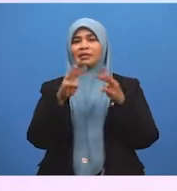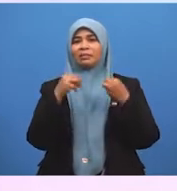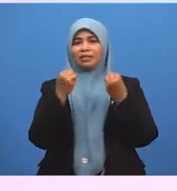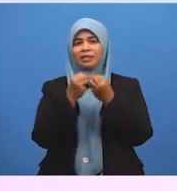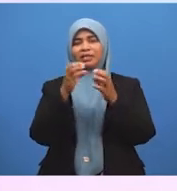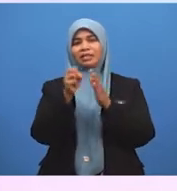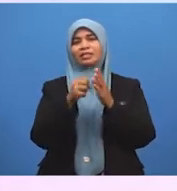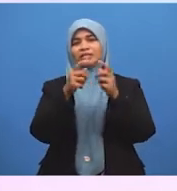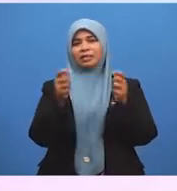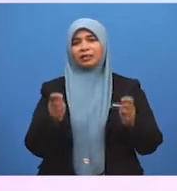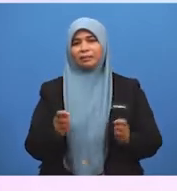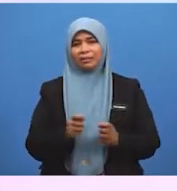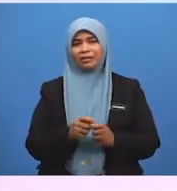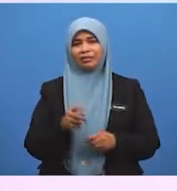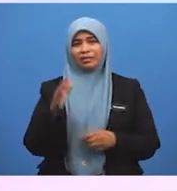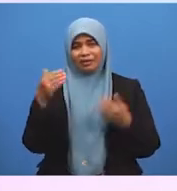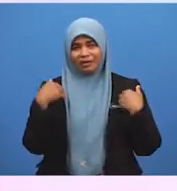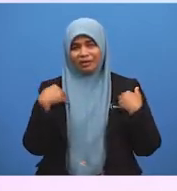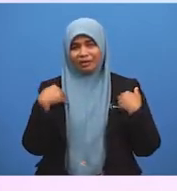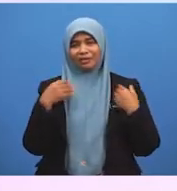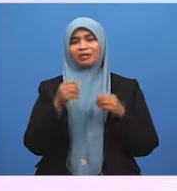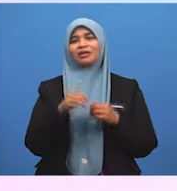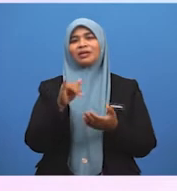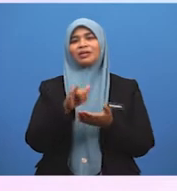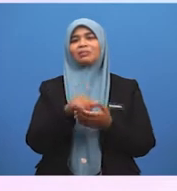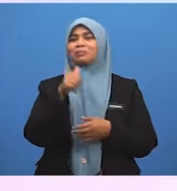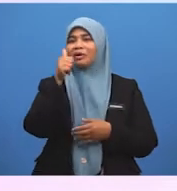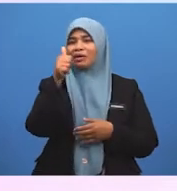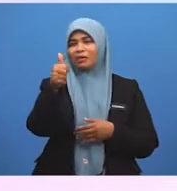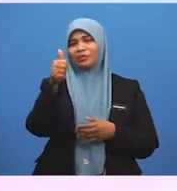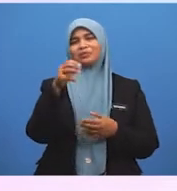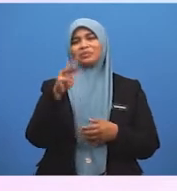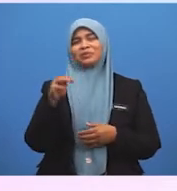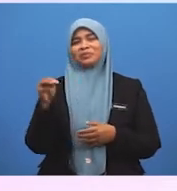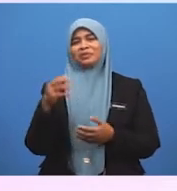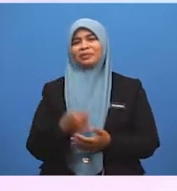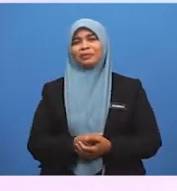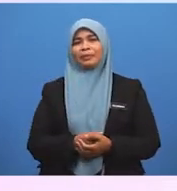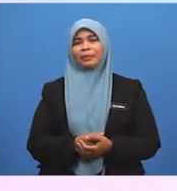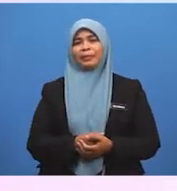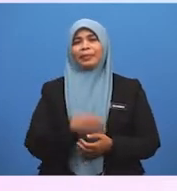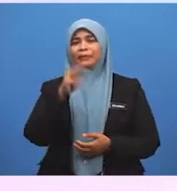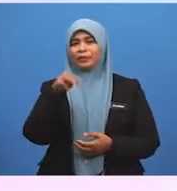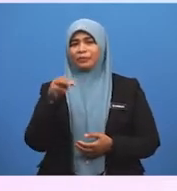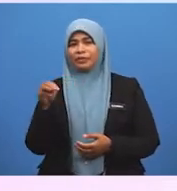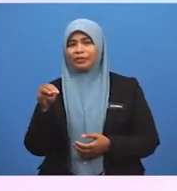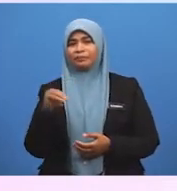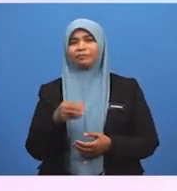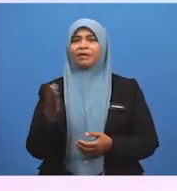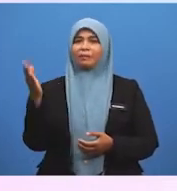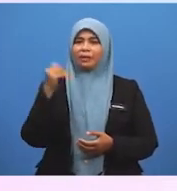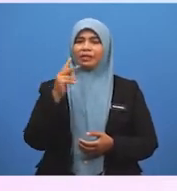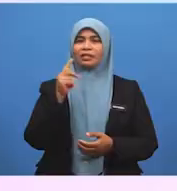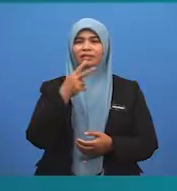setempat? Pernah? Kalau begitu, hebat murid-murid saya. Murid-murid, mari